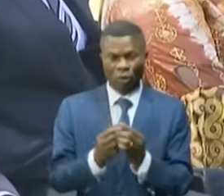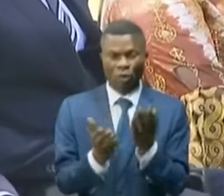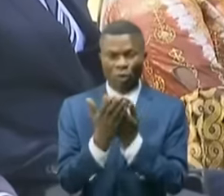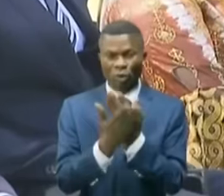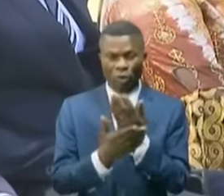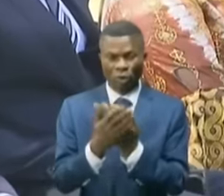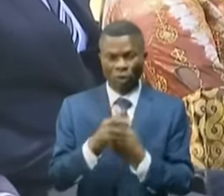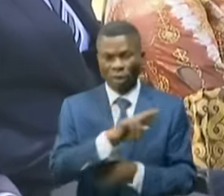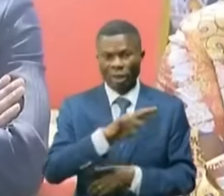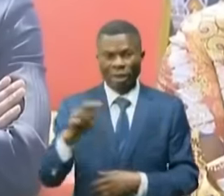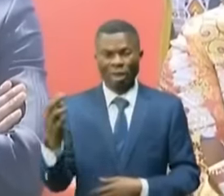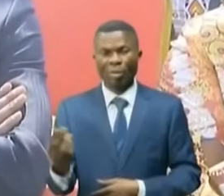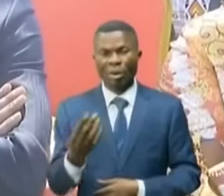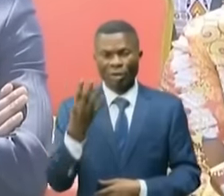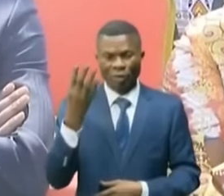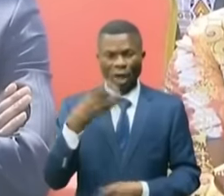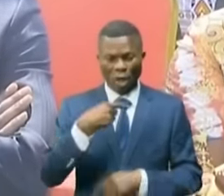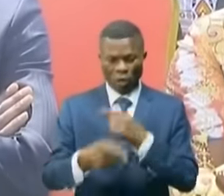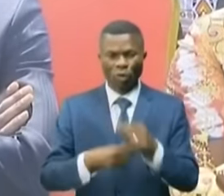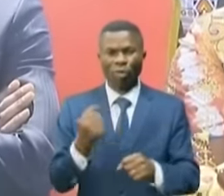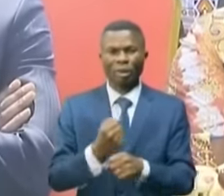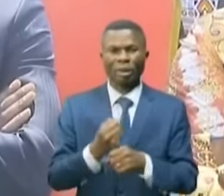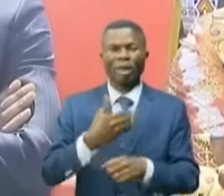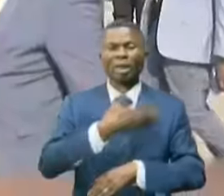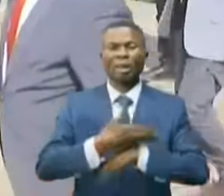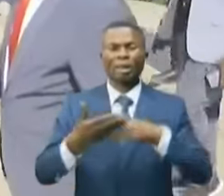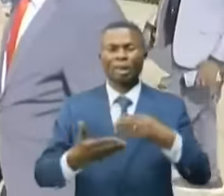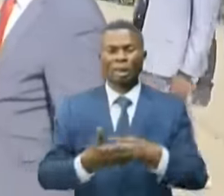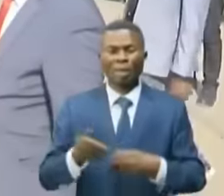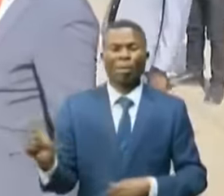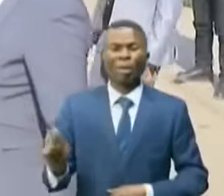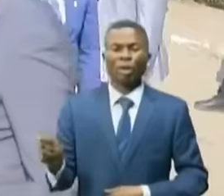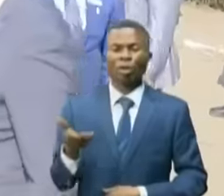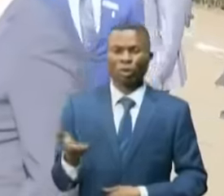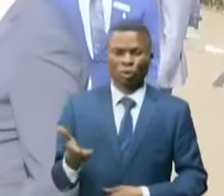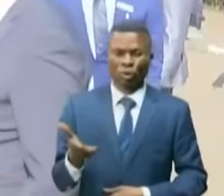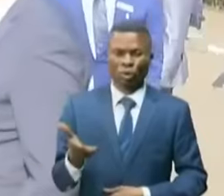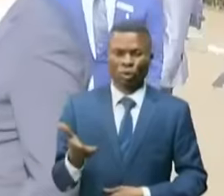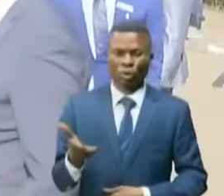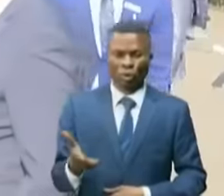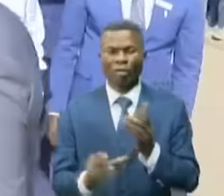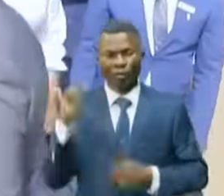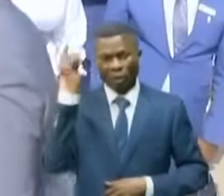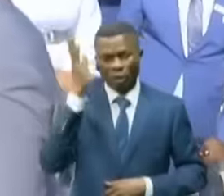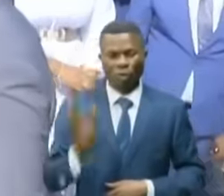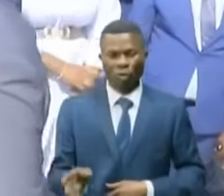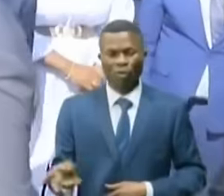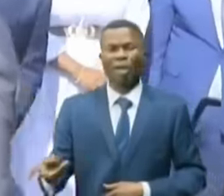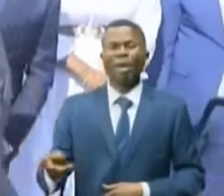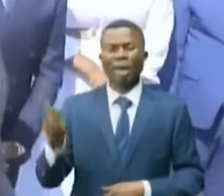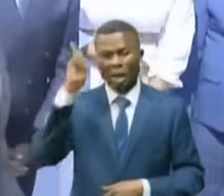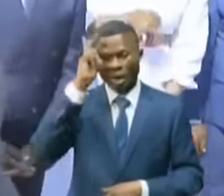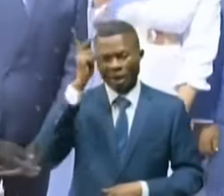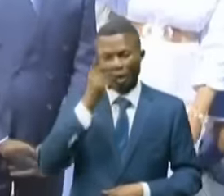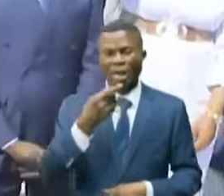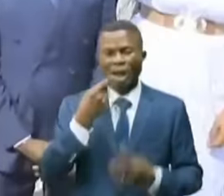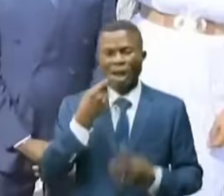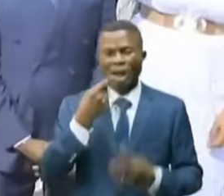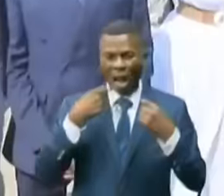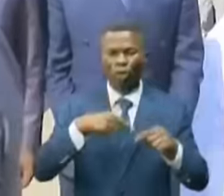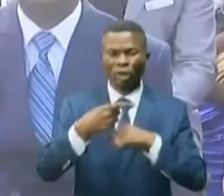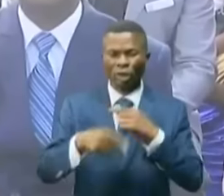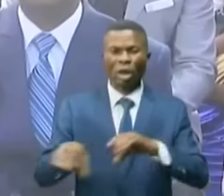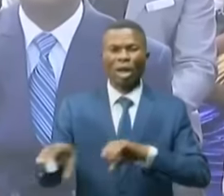de la première pierre pour les travaux de construction de cette infrastructure par le vice-gouverneur d'Okatonga, Martin Kazembe Shula. La cérémonie